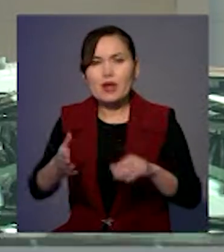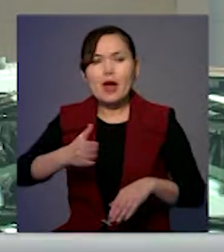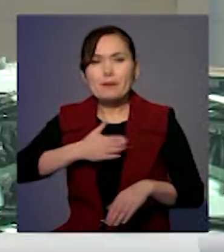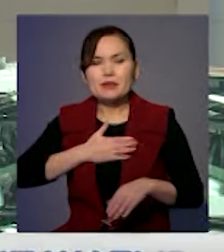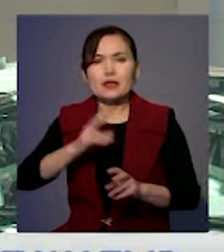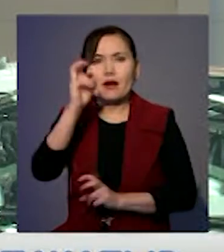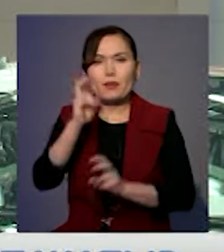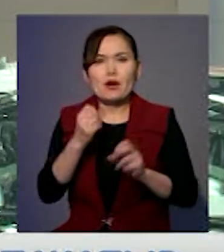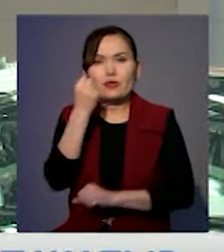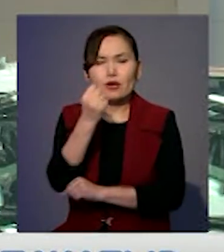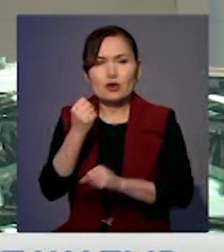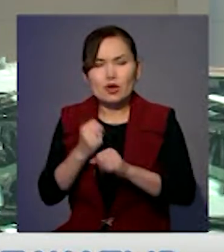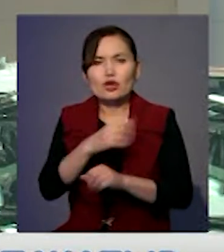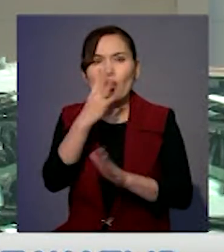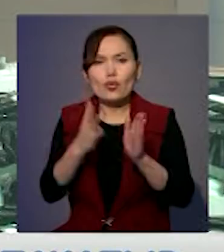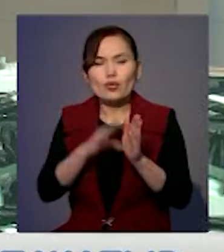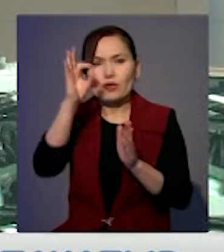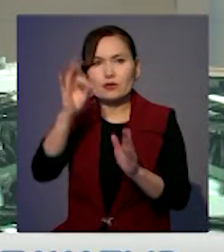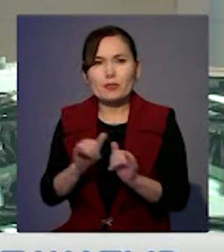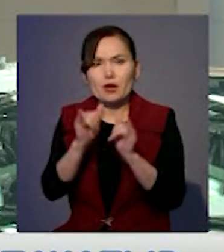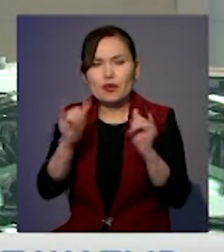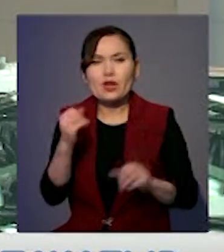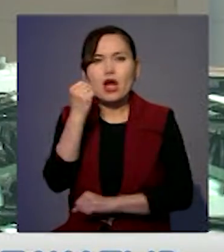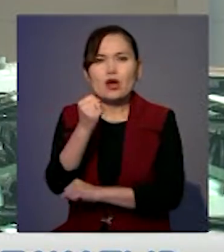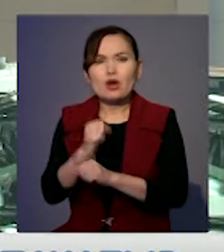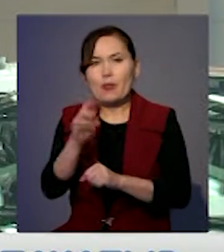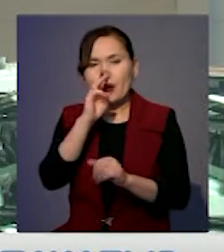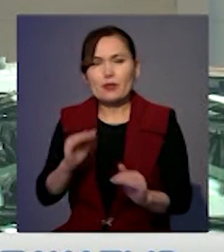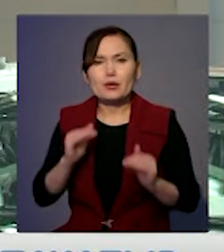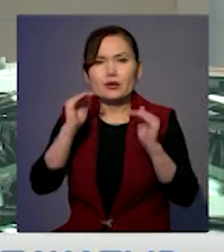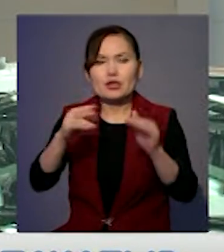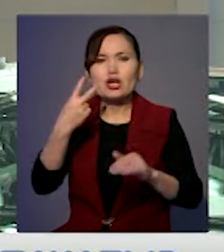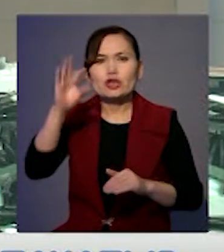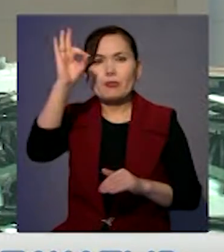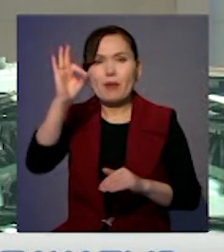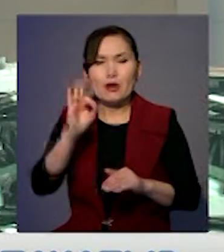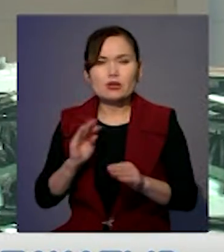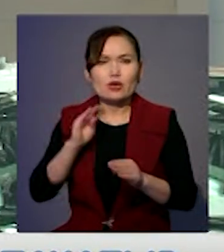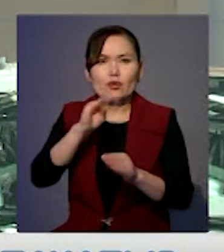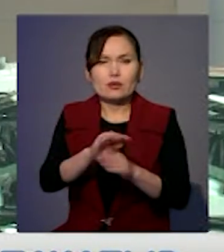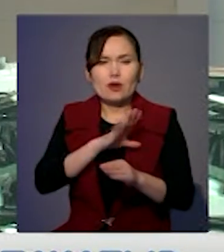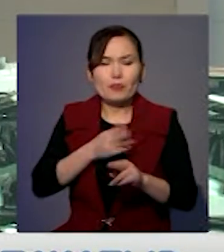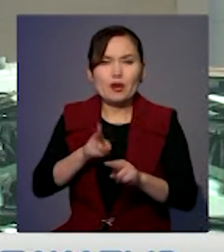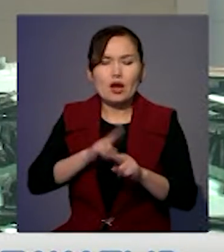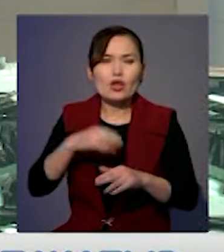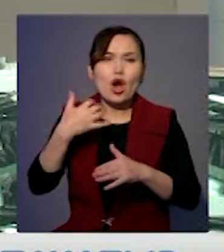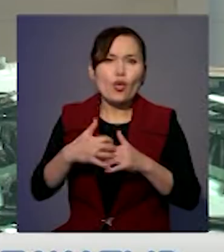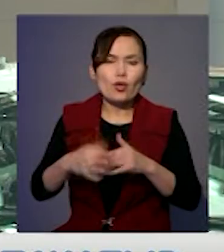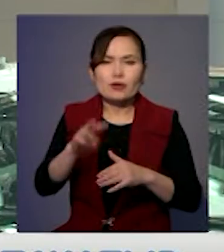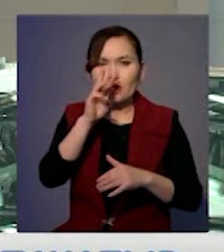құрамы 19% артты. Сонымен қатар жұмысшыларымыздың жалақысын да 20% көтердік. Бүгінгі күні орташа